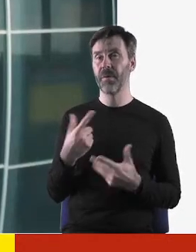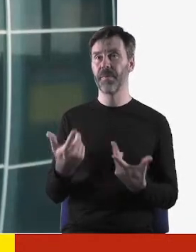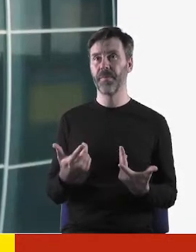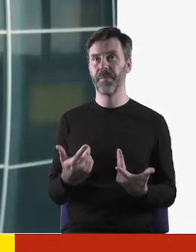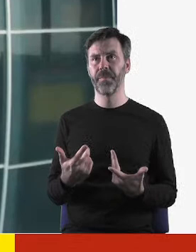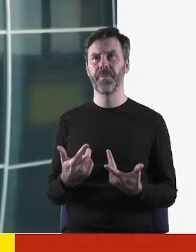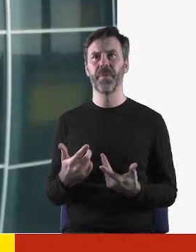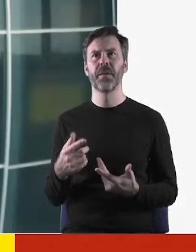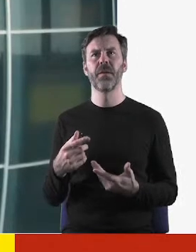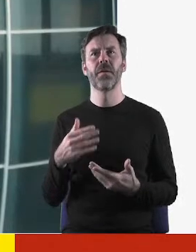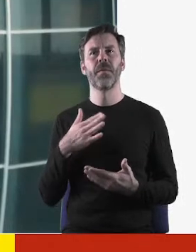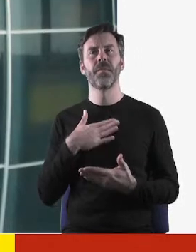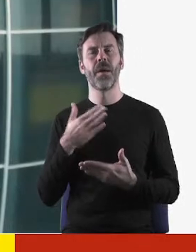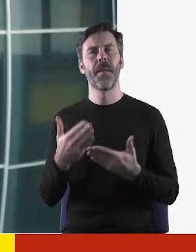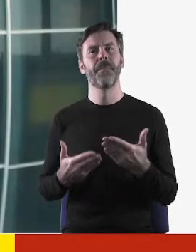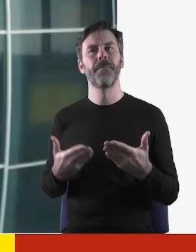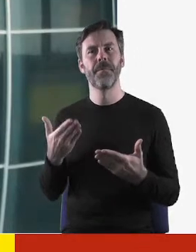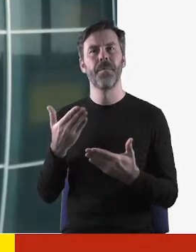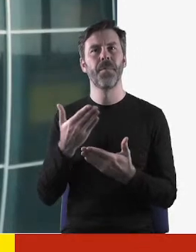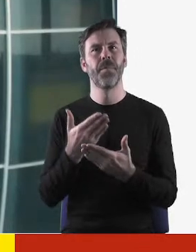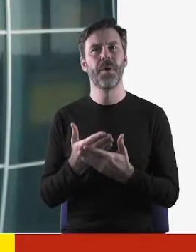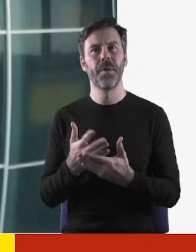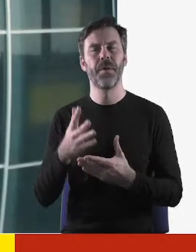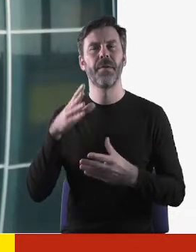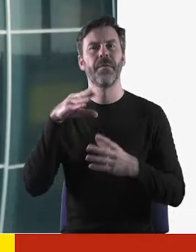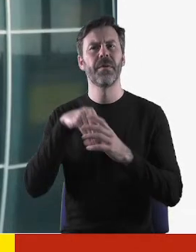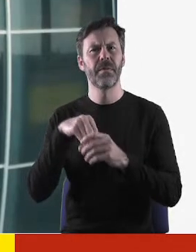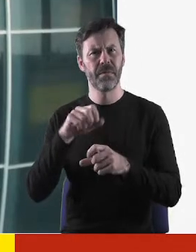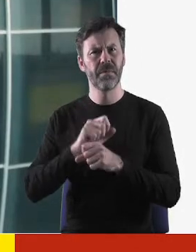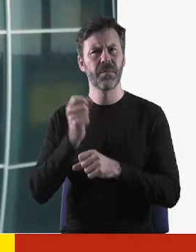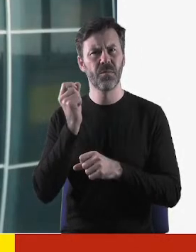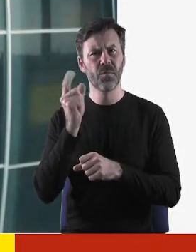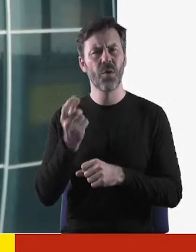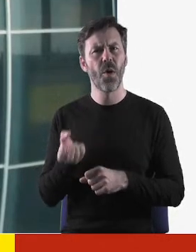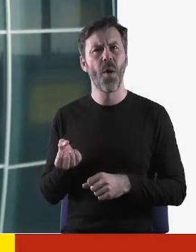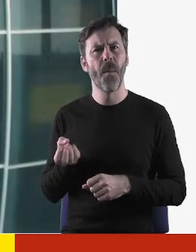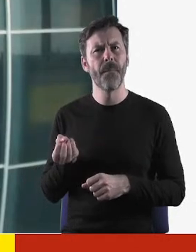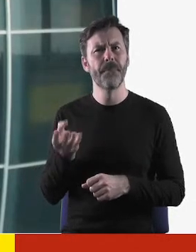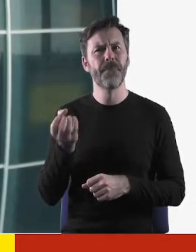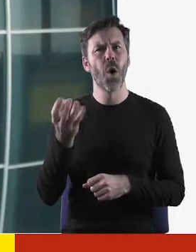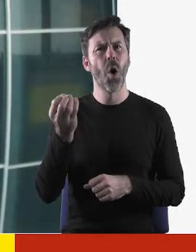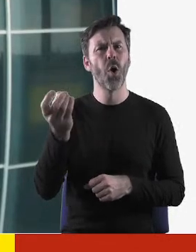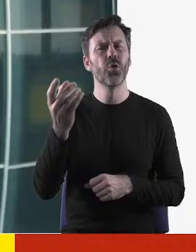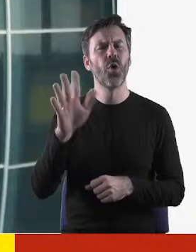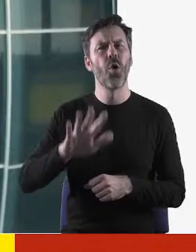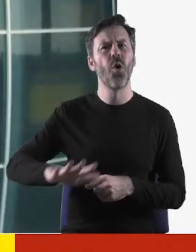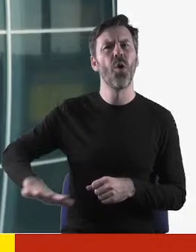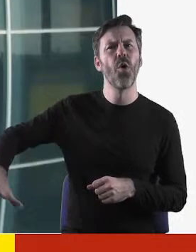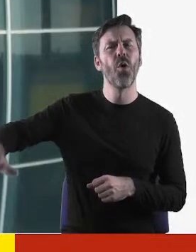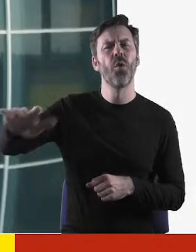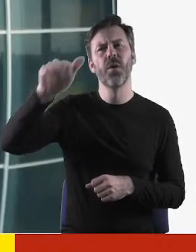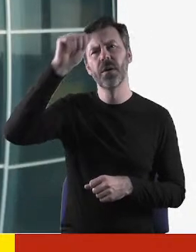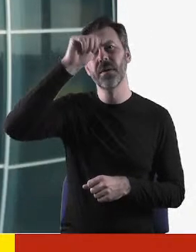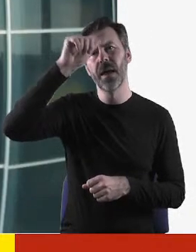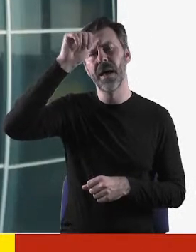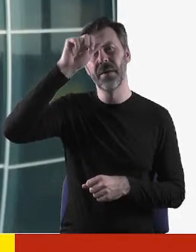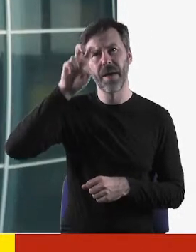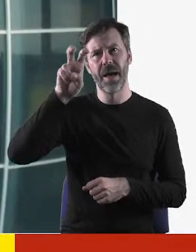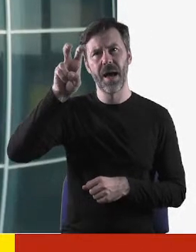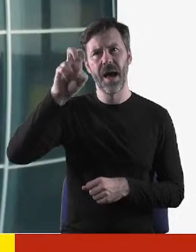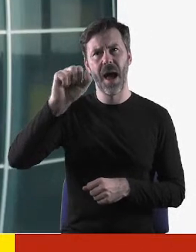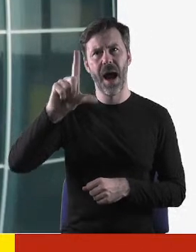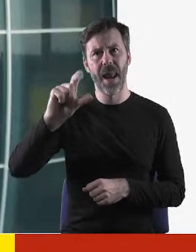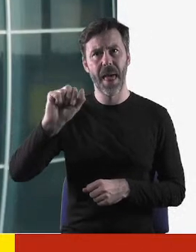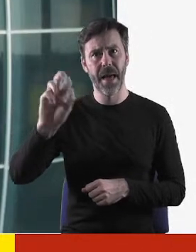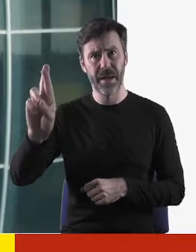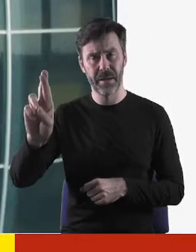której wynika, że jest taki pociąg, który jest realizowany przez województwo kujawsko-pomorskie pod nazwą Haller i on